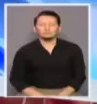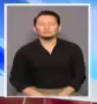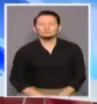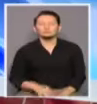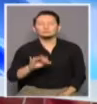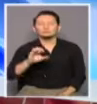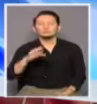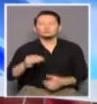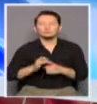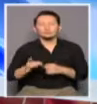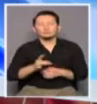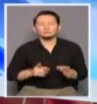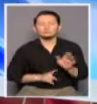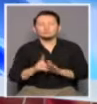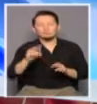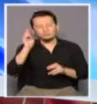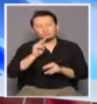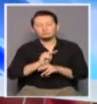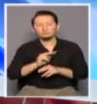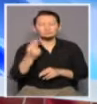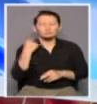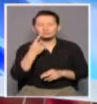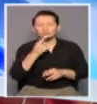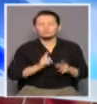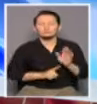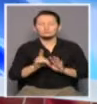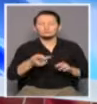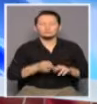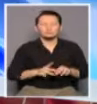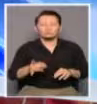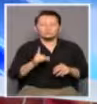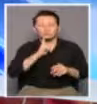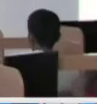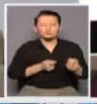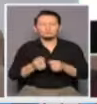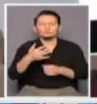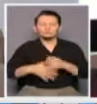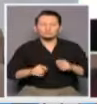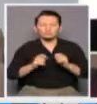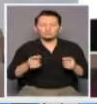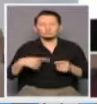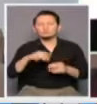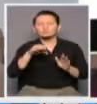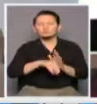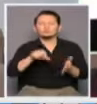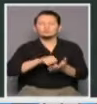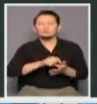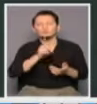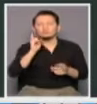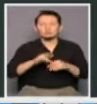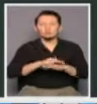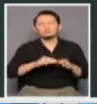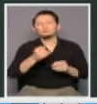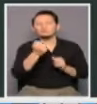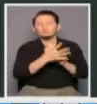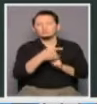В Исатайском районе завершились курсы обучения английскому языку, организованные районным молодежным ресурсным центром. В курсах приняли участие молодые ребята в возрасте